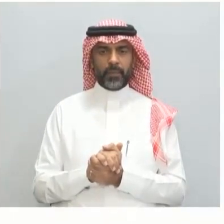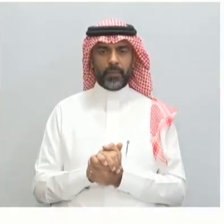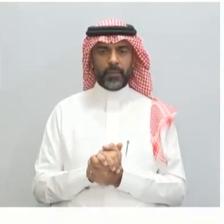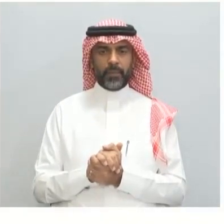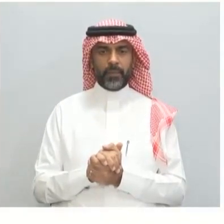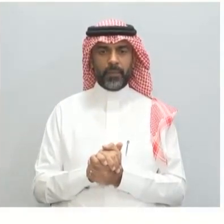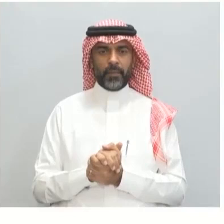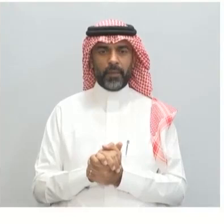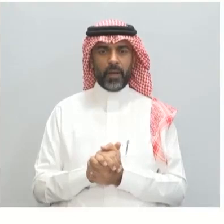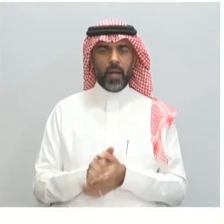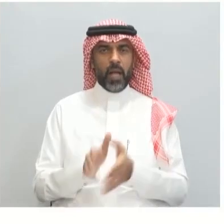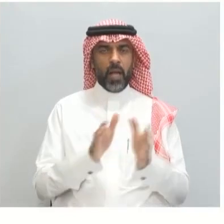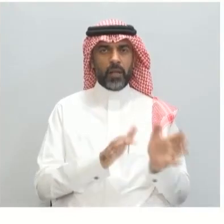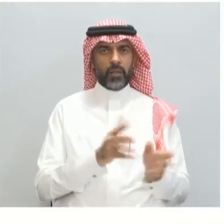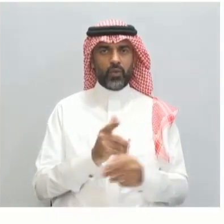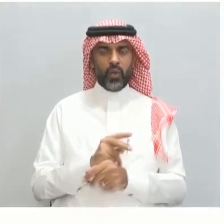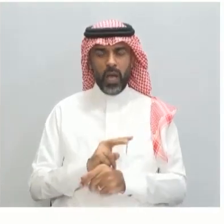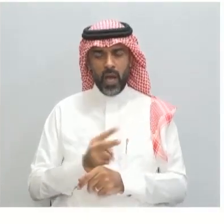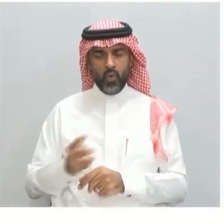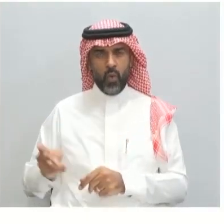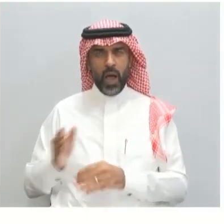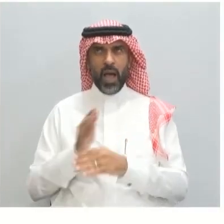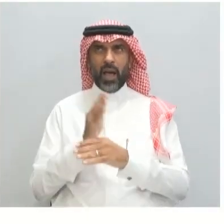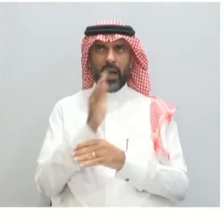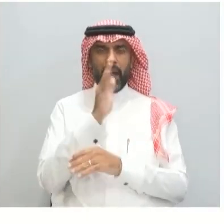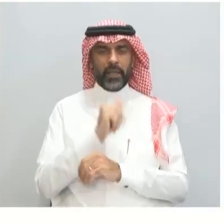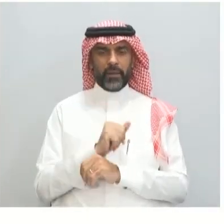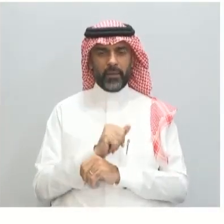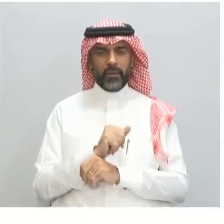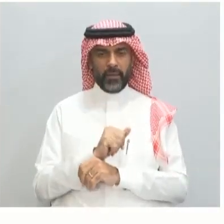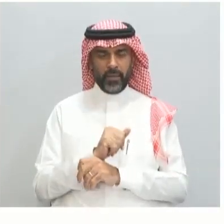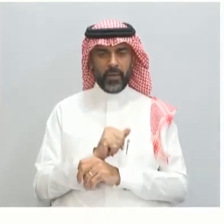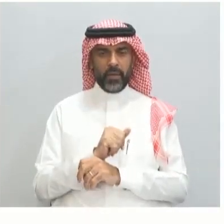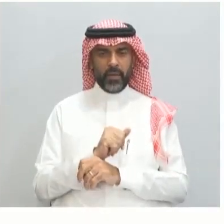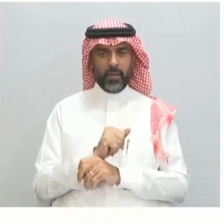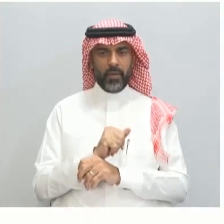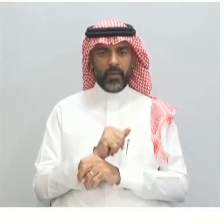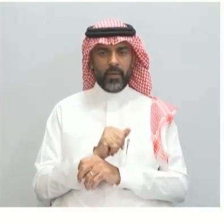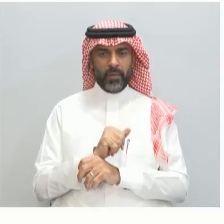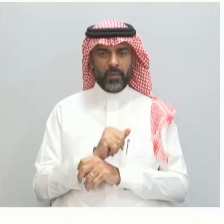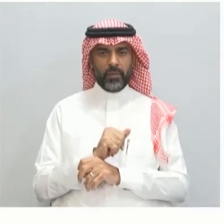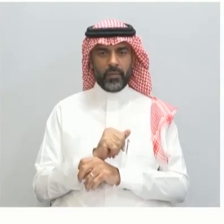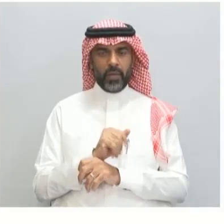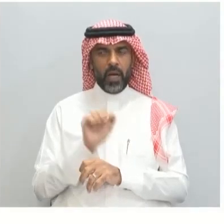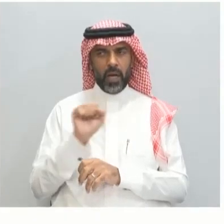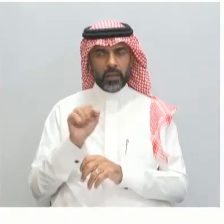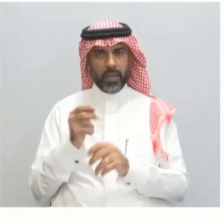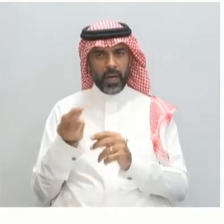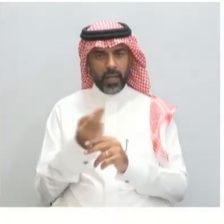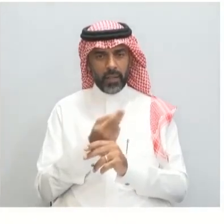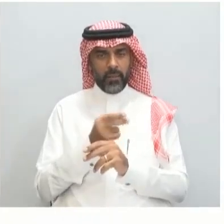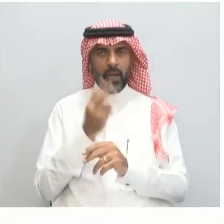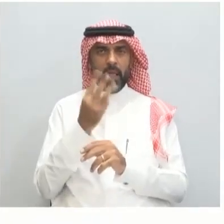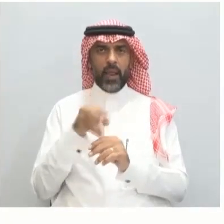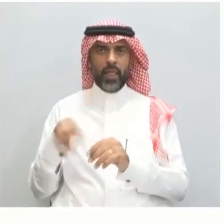الشمال ومن ثم قلنا الى انواع الخرائط حسب مقياس الرسم حسب الغرض حسب مقياس الرسم الى ثلاثه